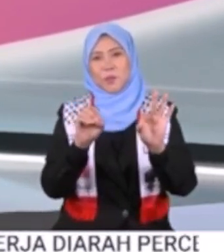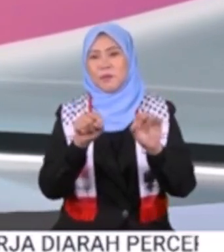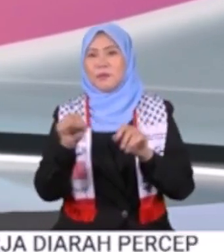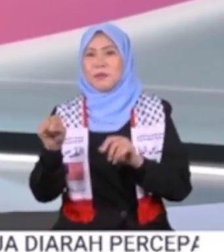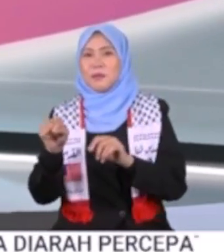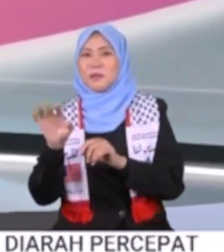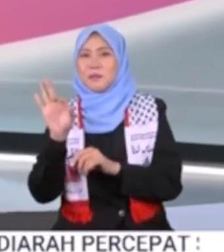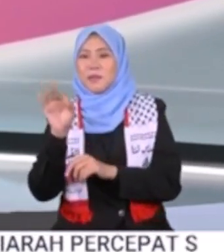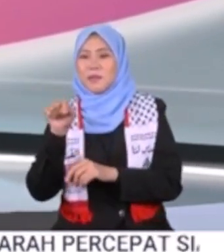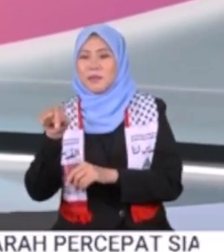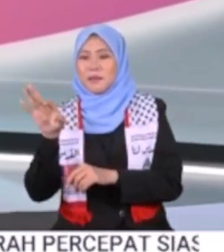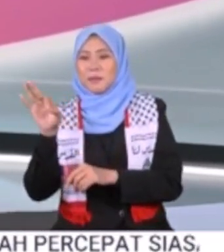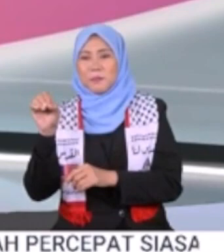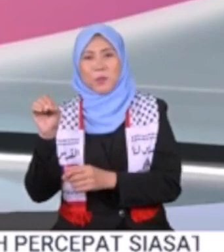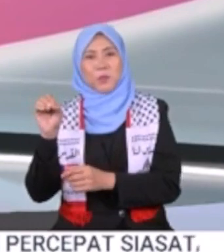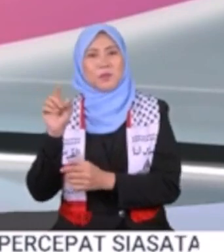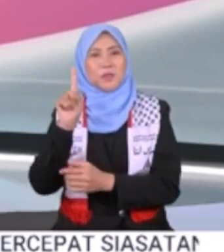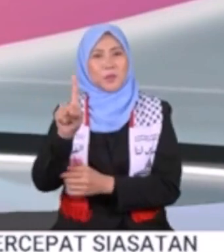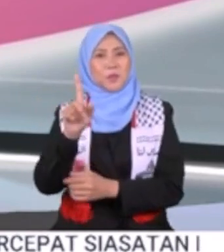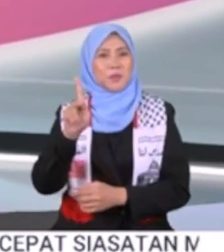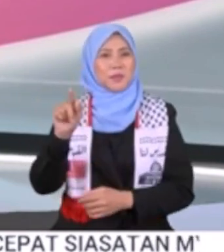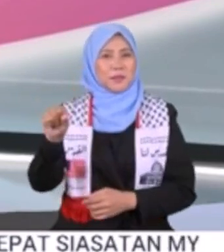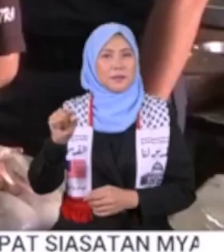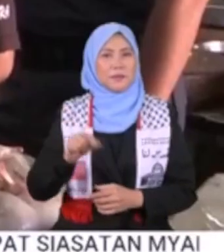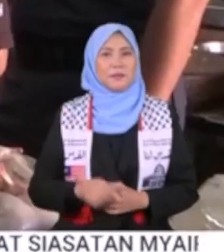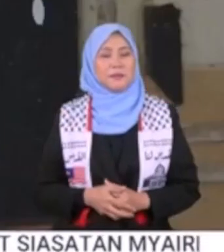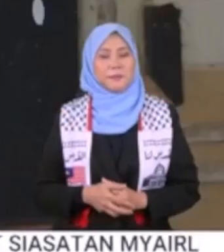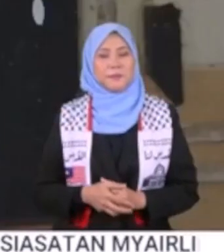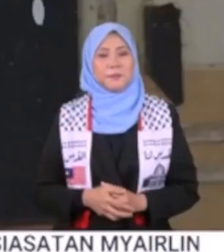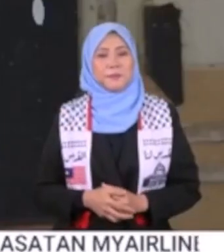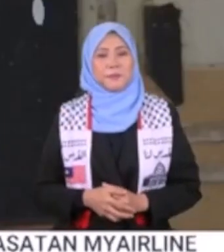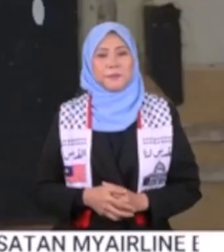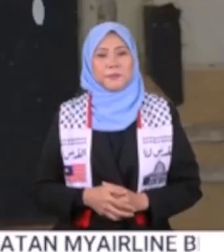hingga RM9.90 sekilogram.